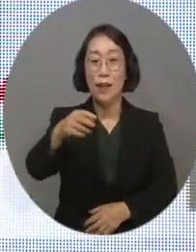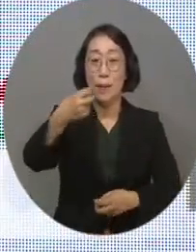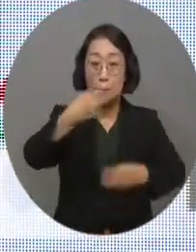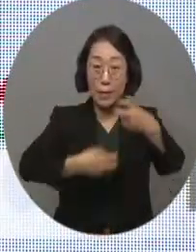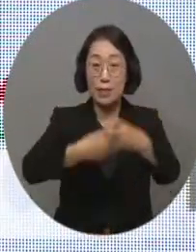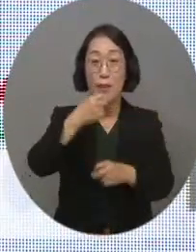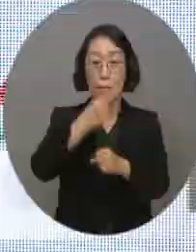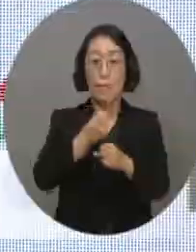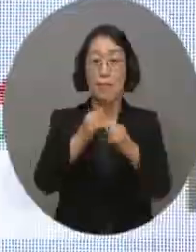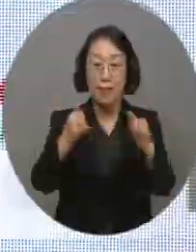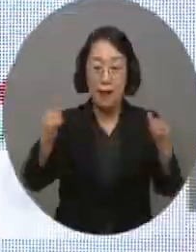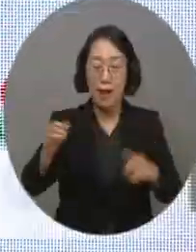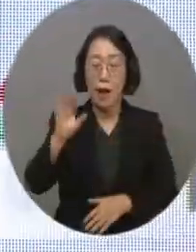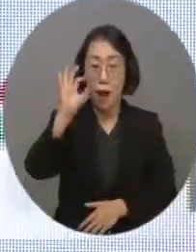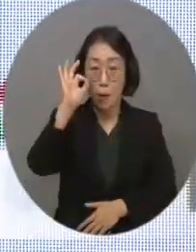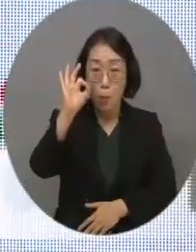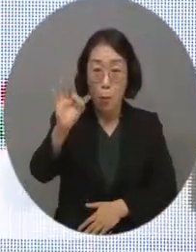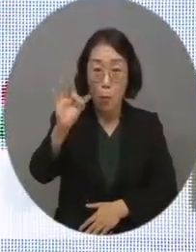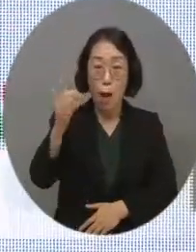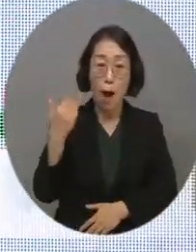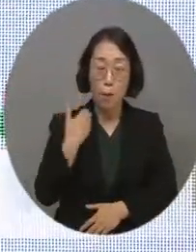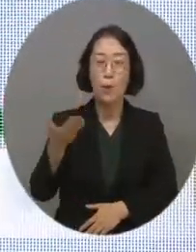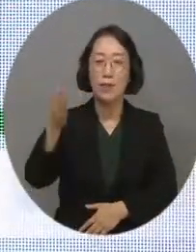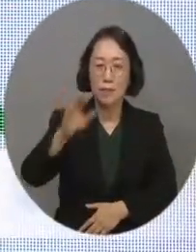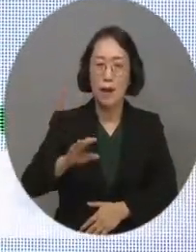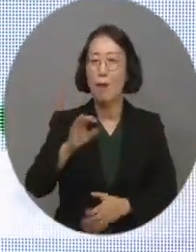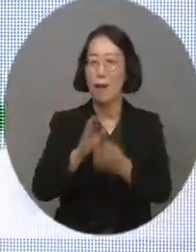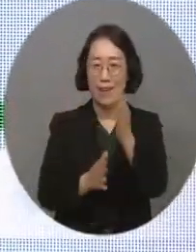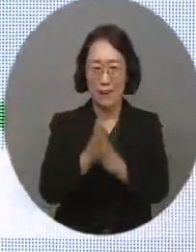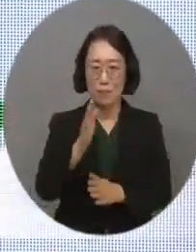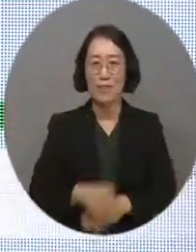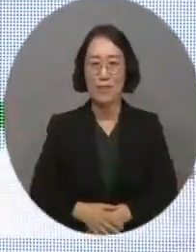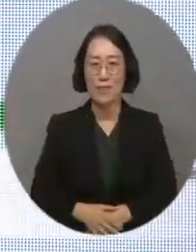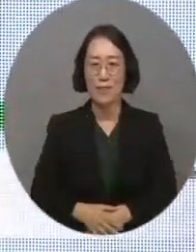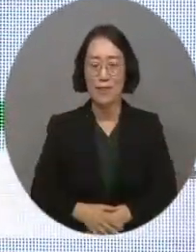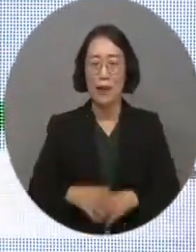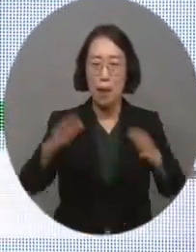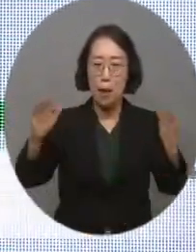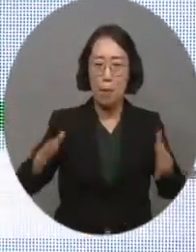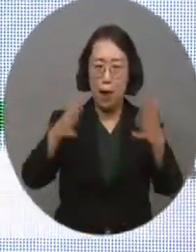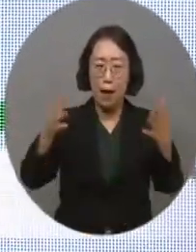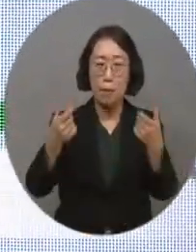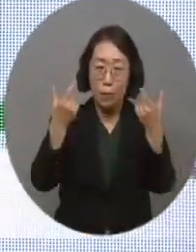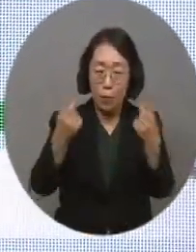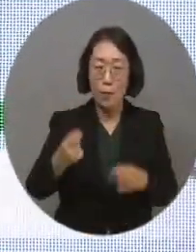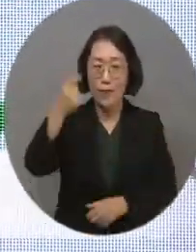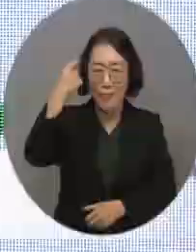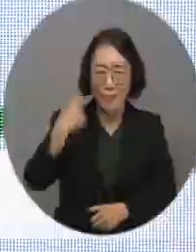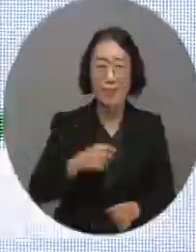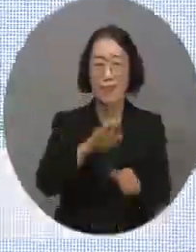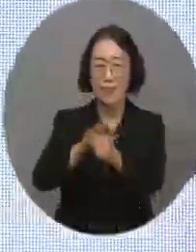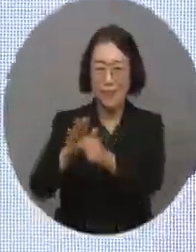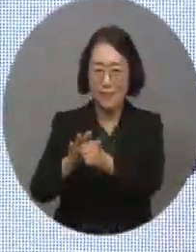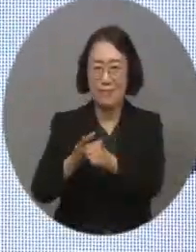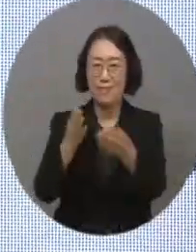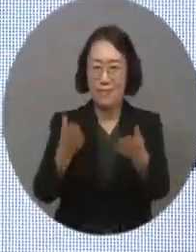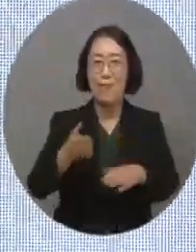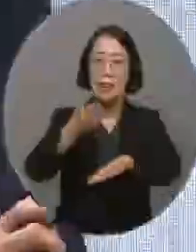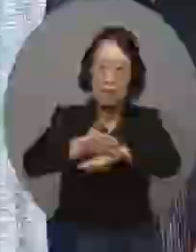미디어 크리에이터 앞으로 보이지 않는 곳이든 보이는 곳이든 꼭 바람처럼 느낄 수 있게 해드리겠습니다. 감사합니다.